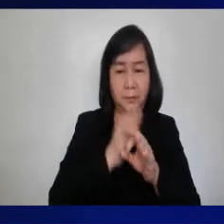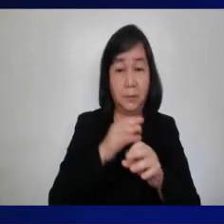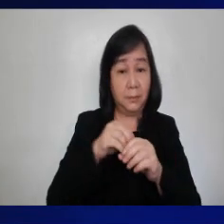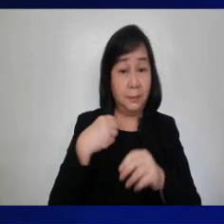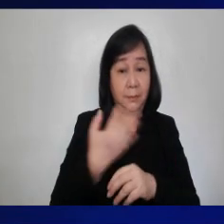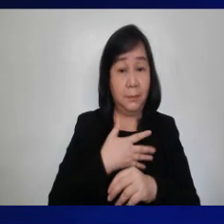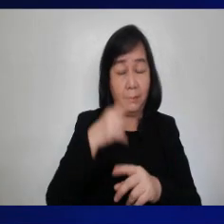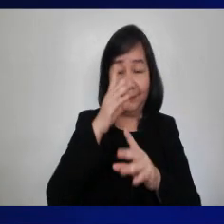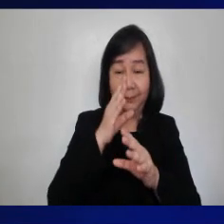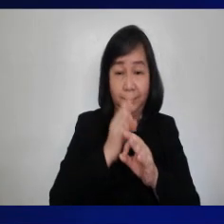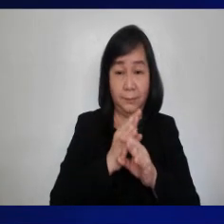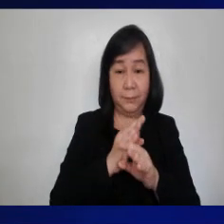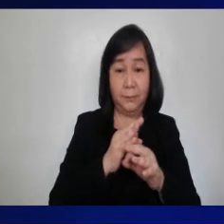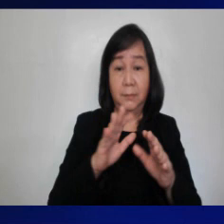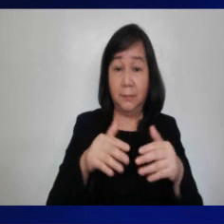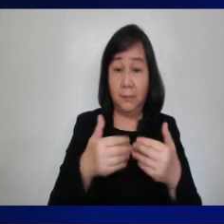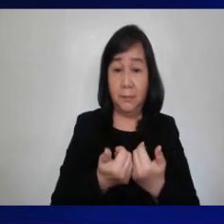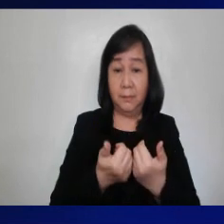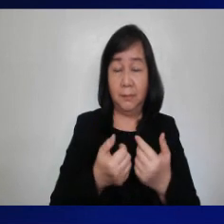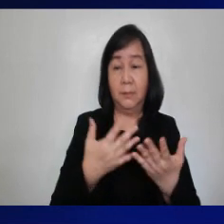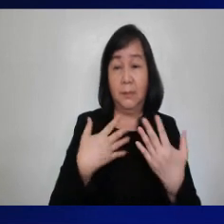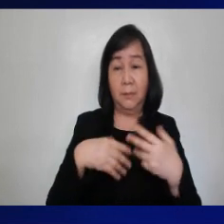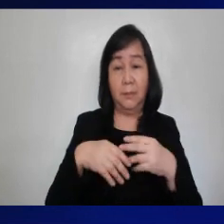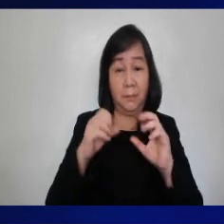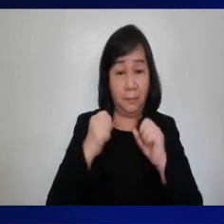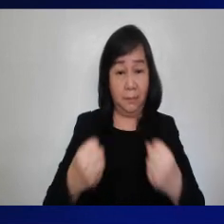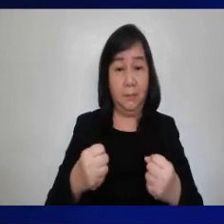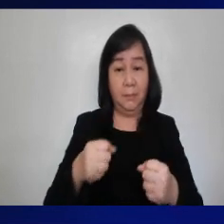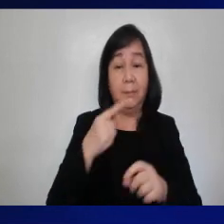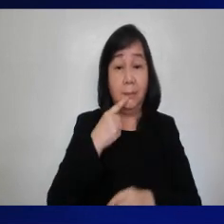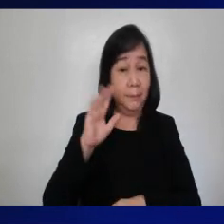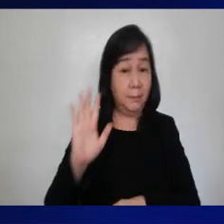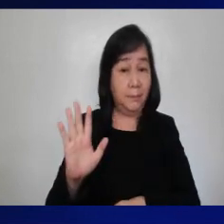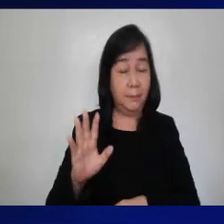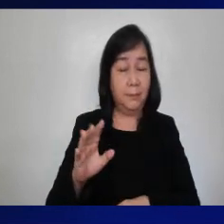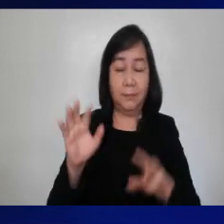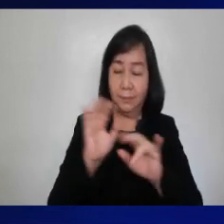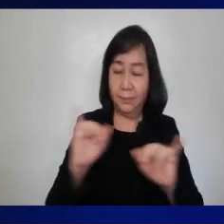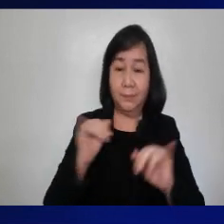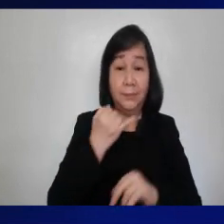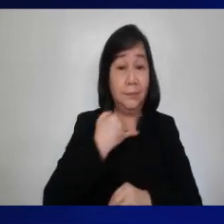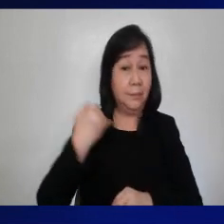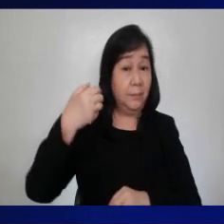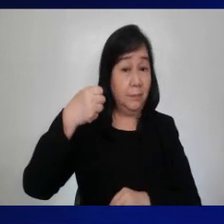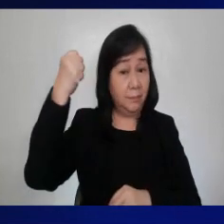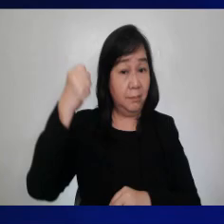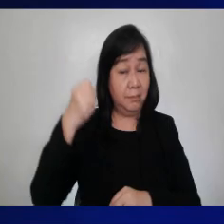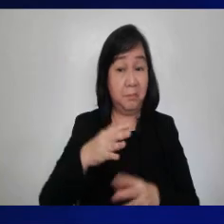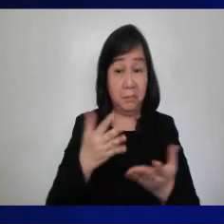pananampalataya? Naninindigan ba tayo sa ating pong mga pangako? O tayo ba ay tulad ni